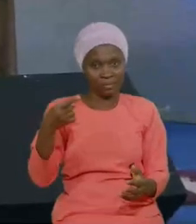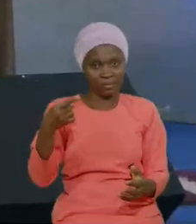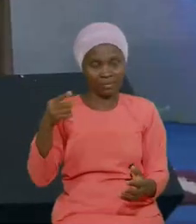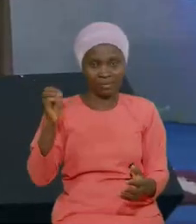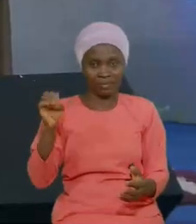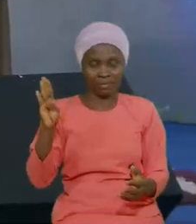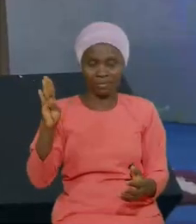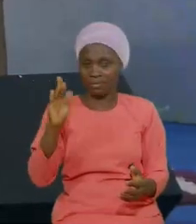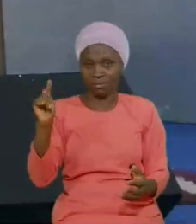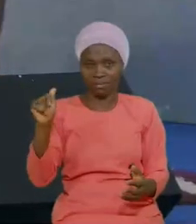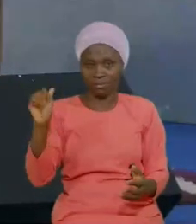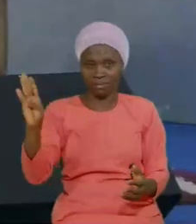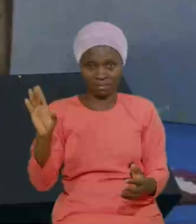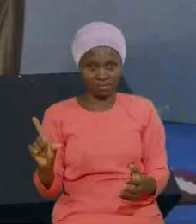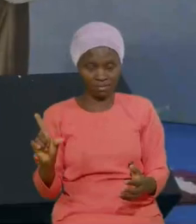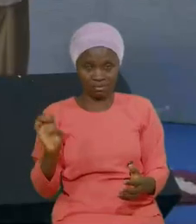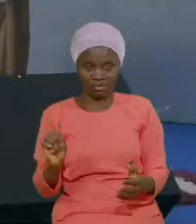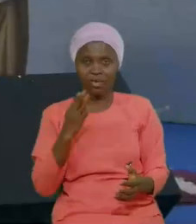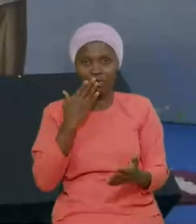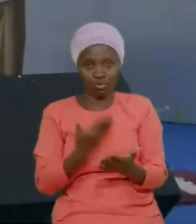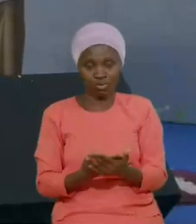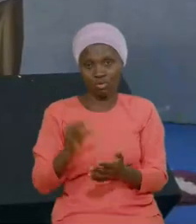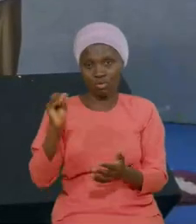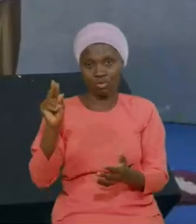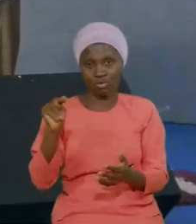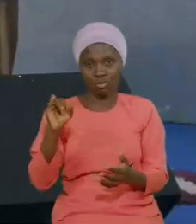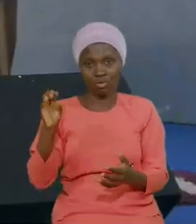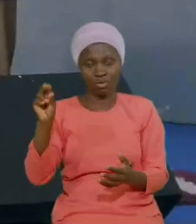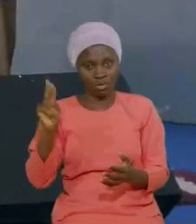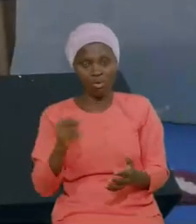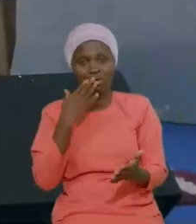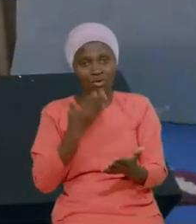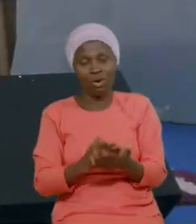Mais les légumes sont bons. L'oignon est bon.